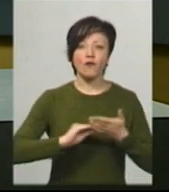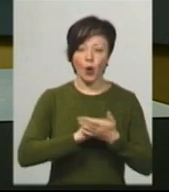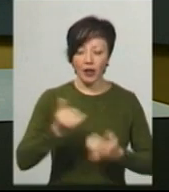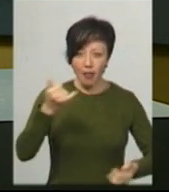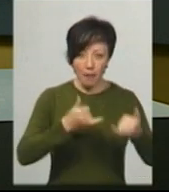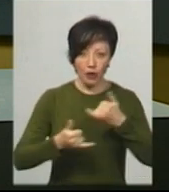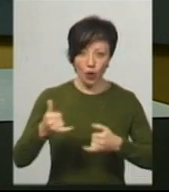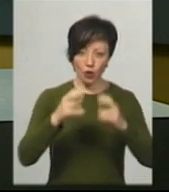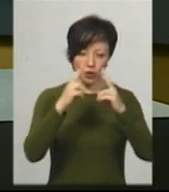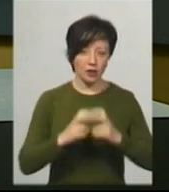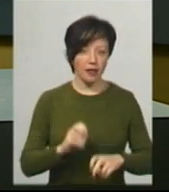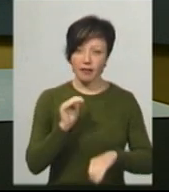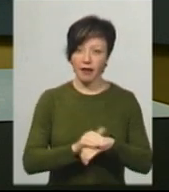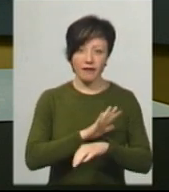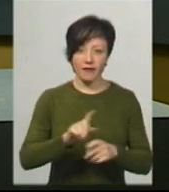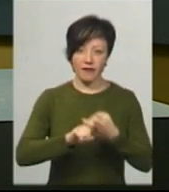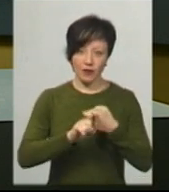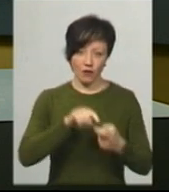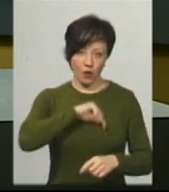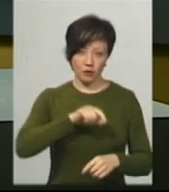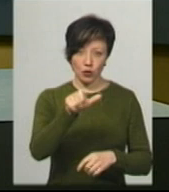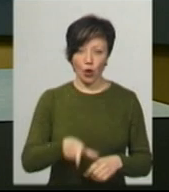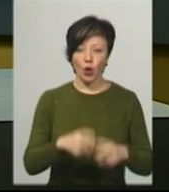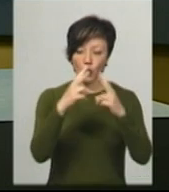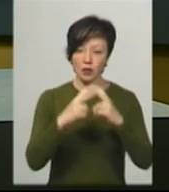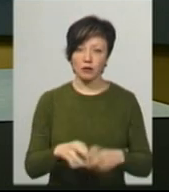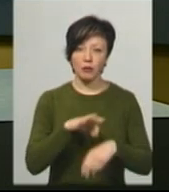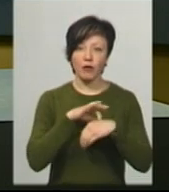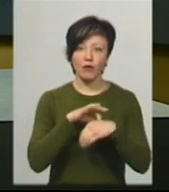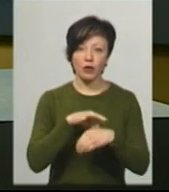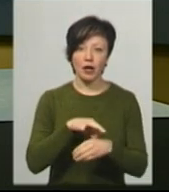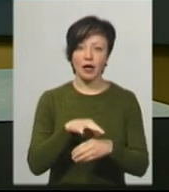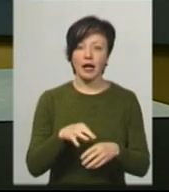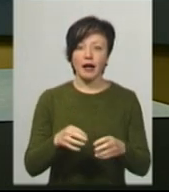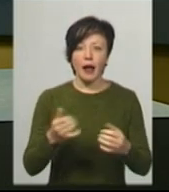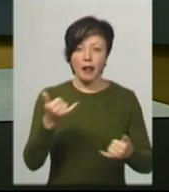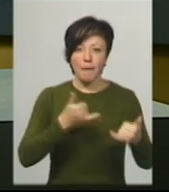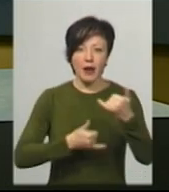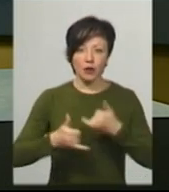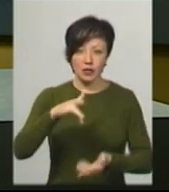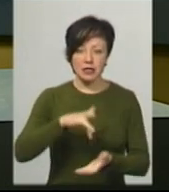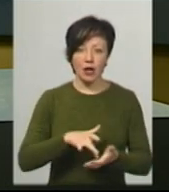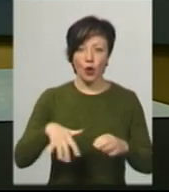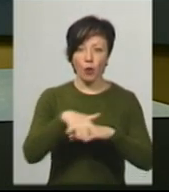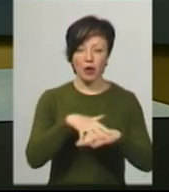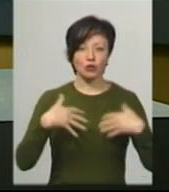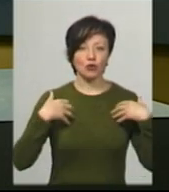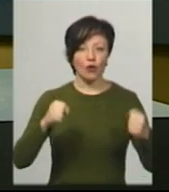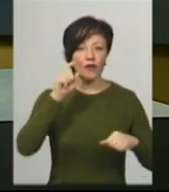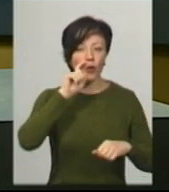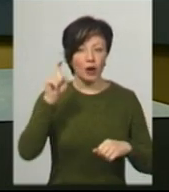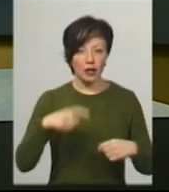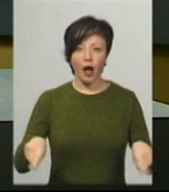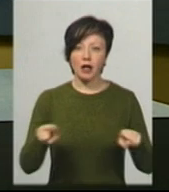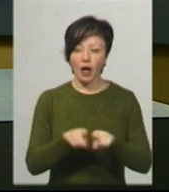дослідження не виявило вірусу в організмі людини. Дослідження проводилися вірусологічною референс-лабораторією Центру громадського здоров'я України,